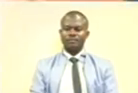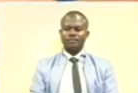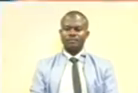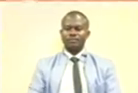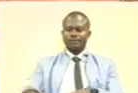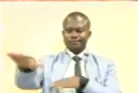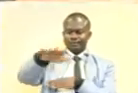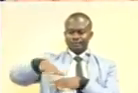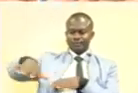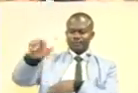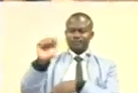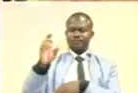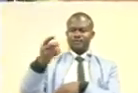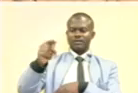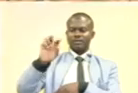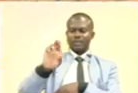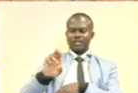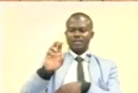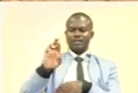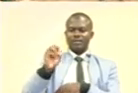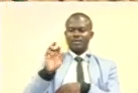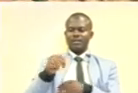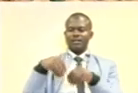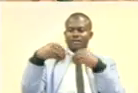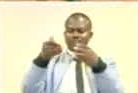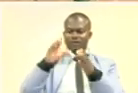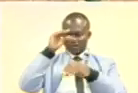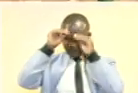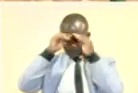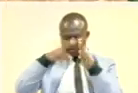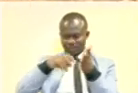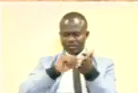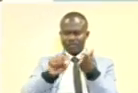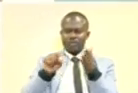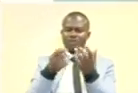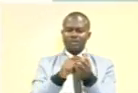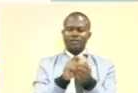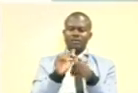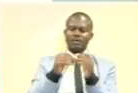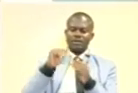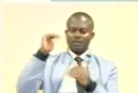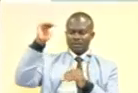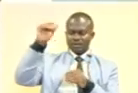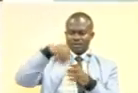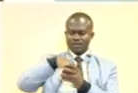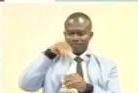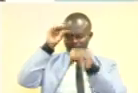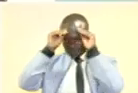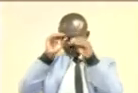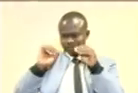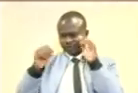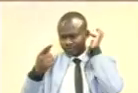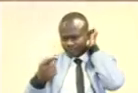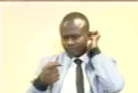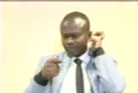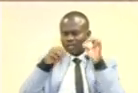kuri paruwasi y'itorero ADP Remera hatangirwa amasomo yo kwiga gusoma kwandika no kubara ku bakuze harimo nabaje kwiga bwa mbere